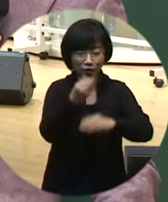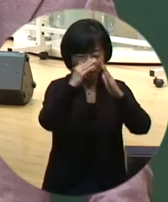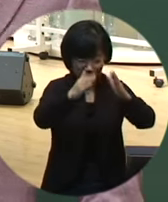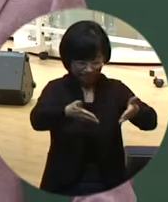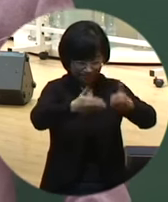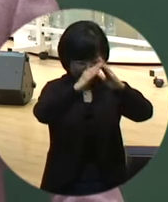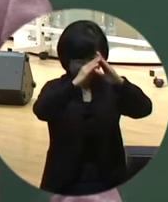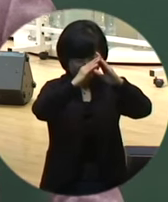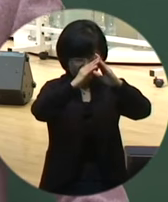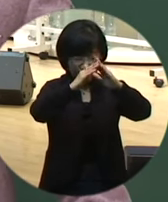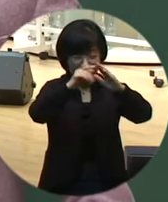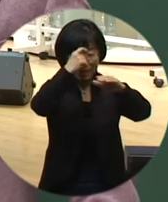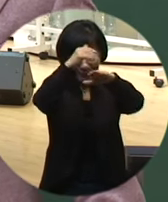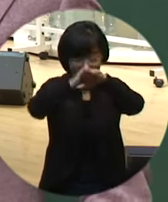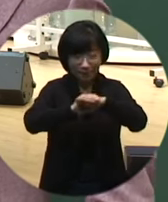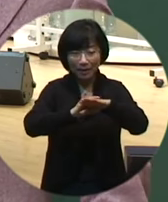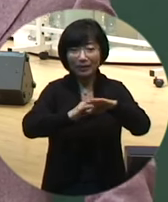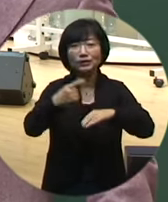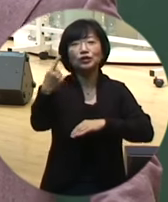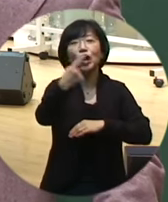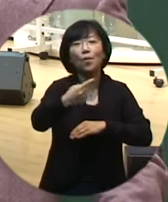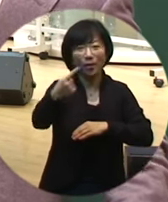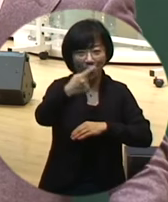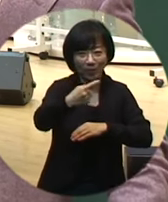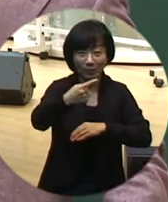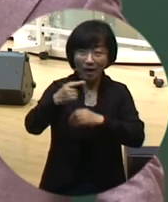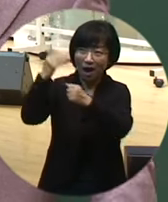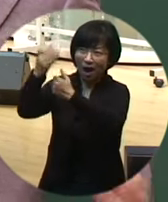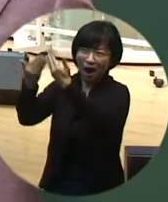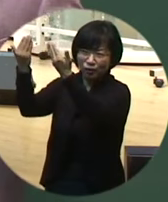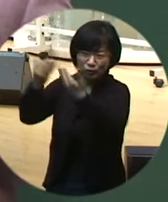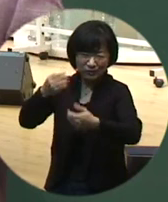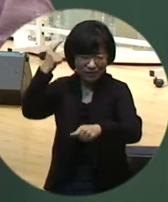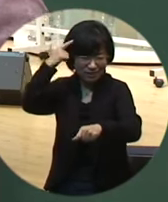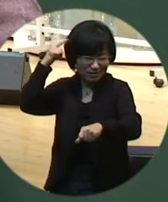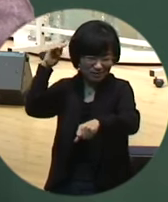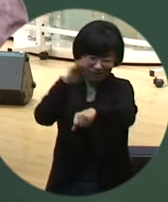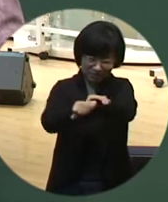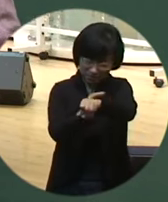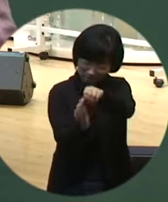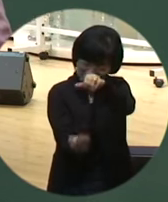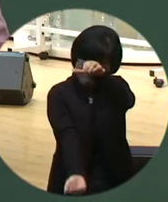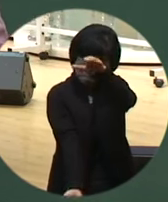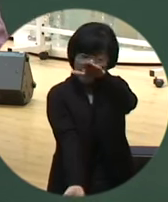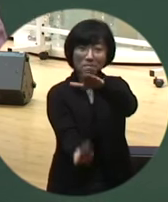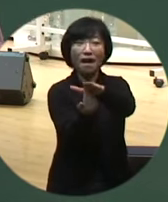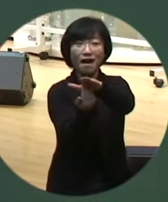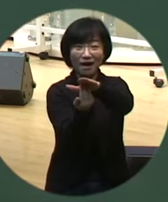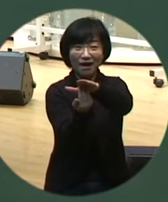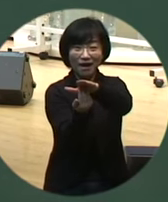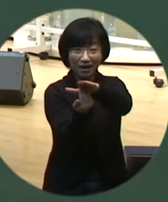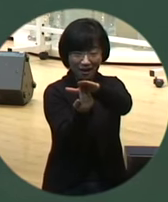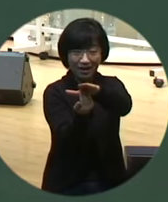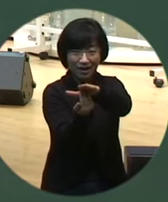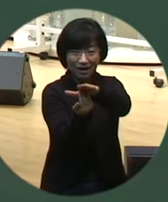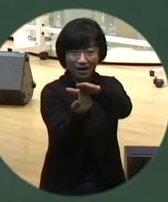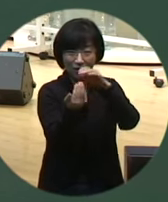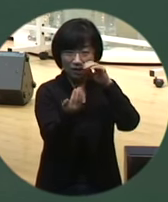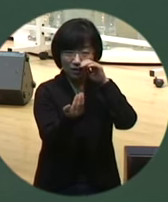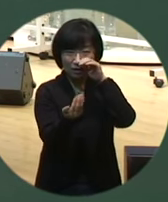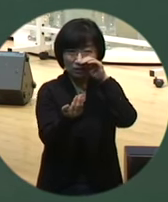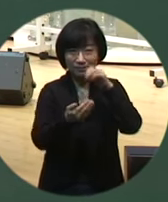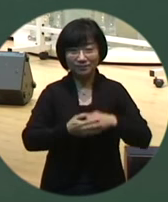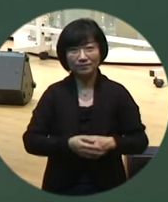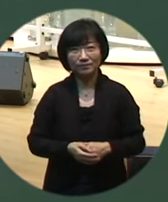gave 1000. 지혜를 솔로몬을 따라갈 사람이 없어요. And there was nobody to rival Solomon's wisdom. 솔로몬 어떻게 됐죠? But what happened to Solomon? 누가